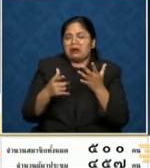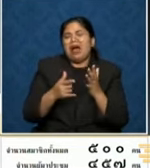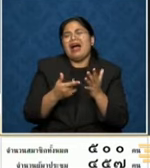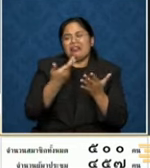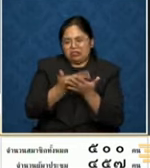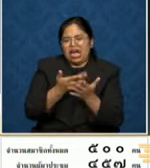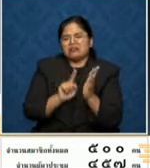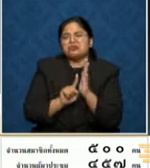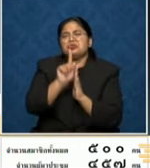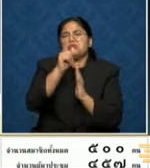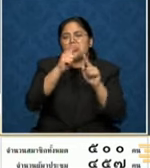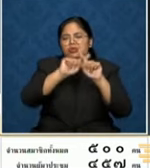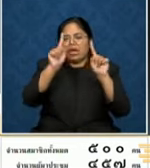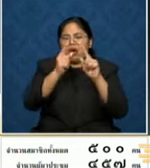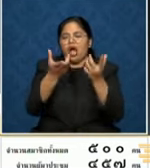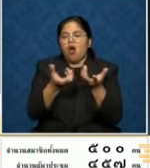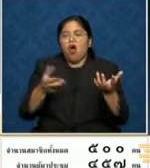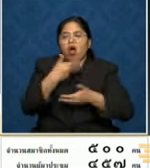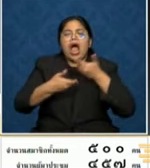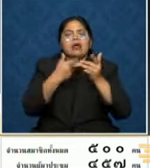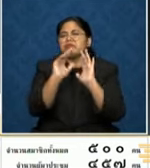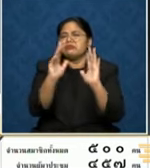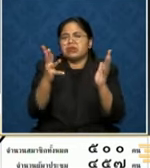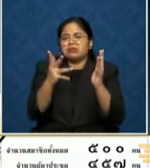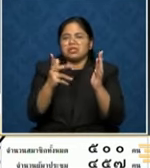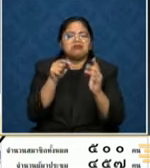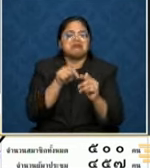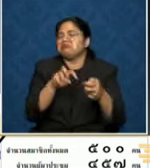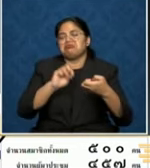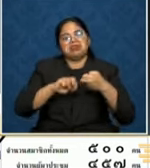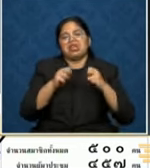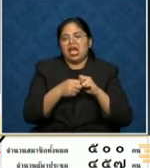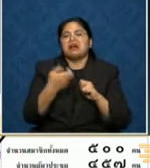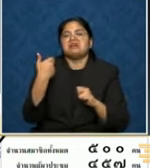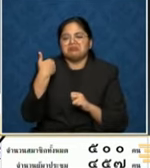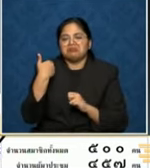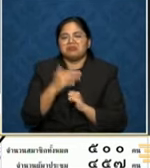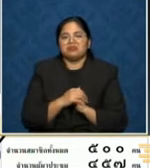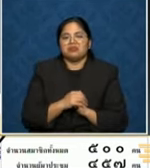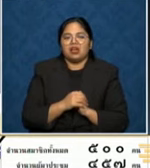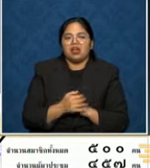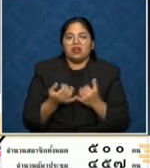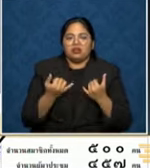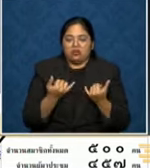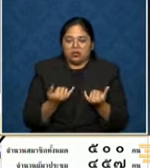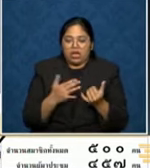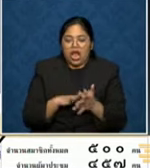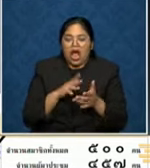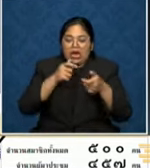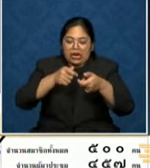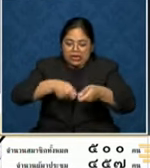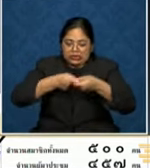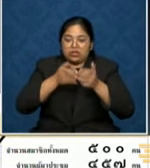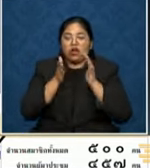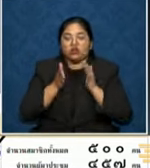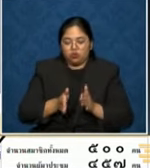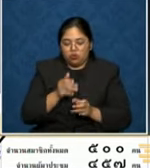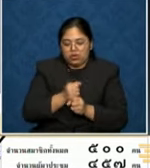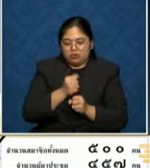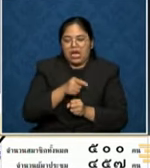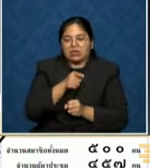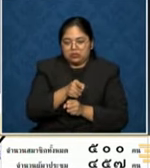ม่ได้ตังค์ค่ะท่านประธานอันนี้มันเป็นสัญญาณอันตรายค่ะสำหรับการที่กำลังซื้อของเกษตรกรเนี่ยกำลังตกลงนะ